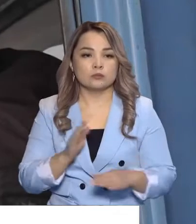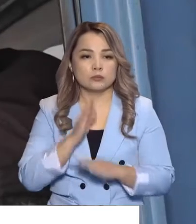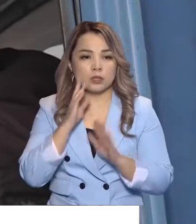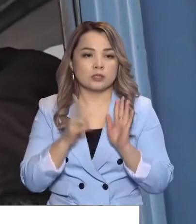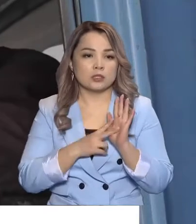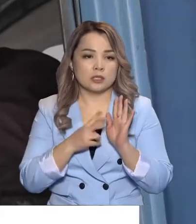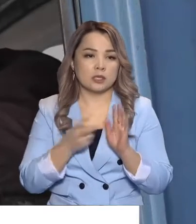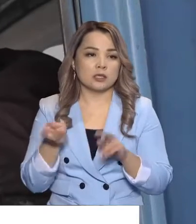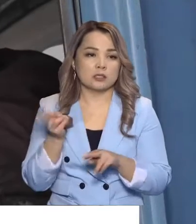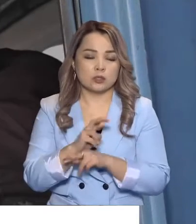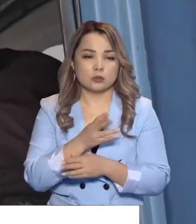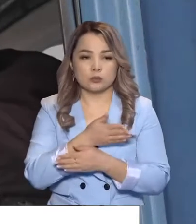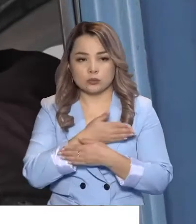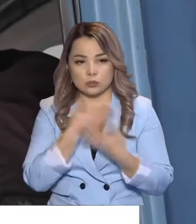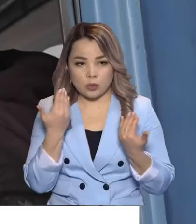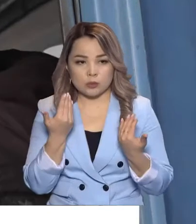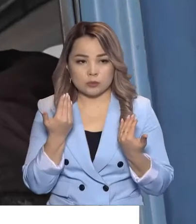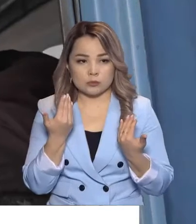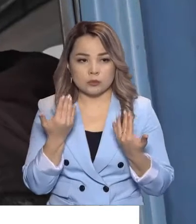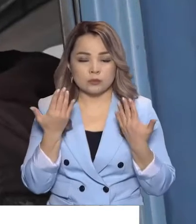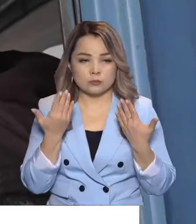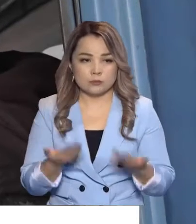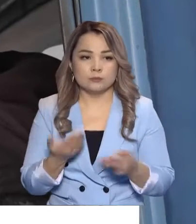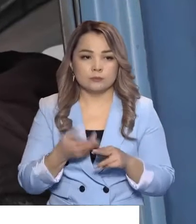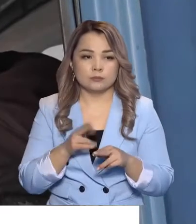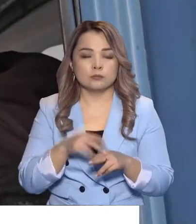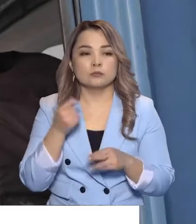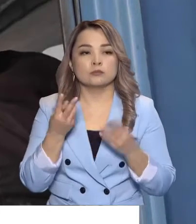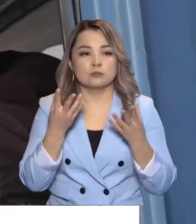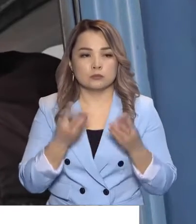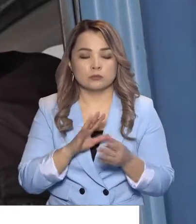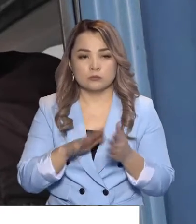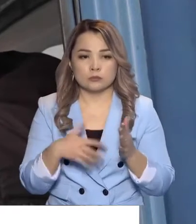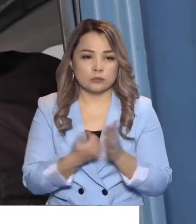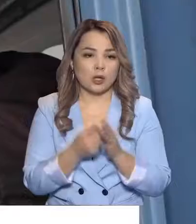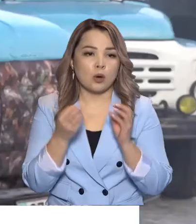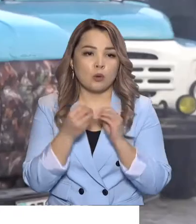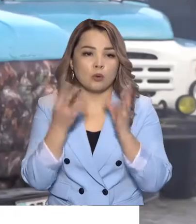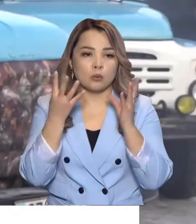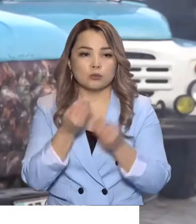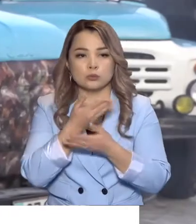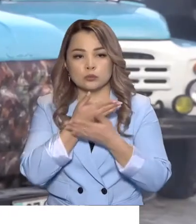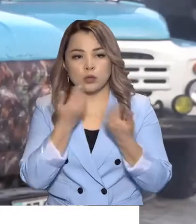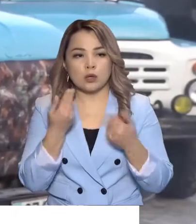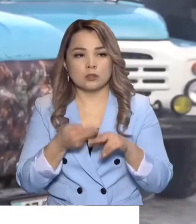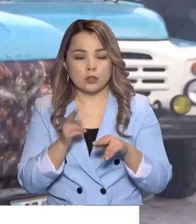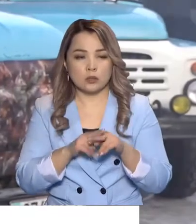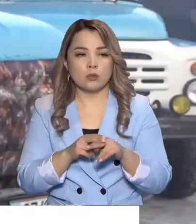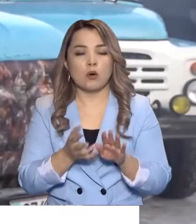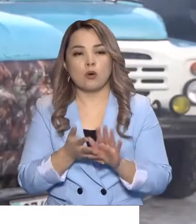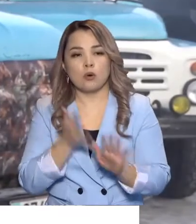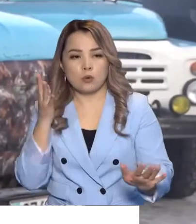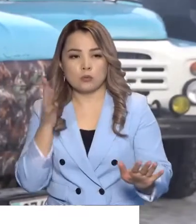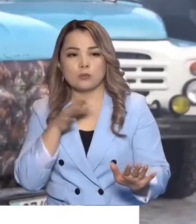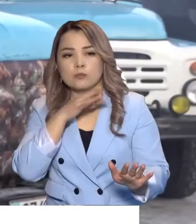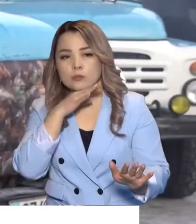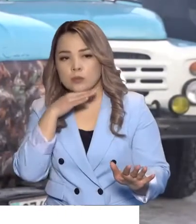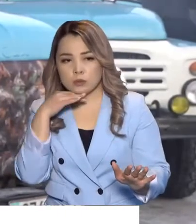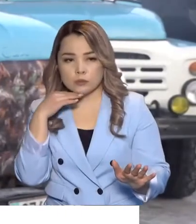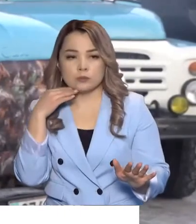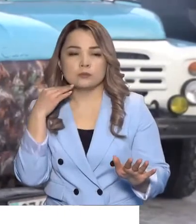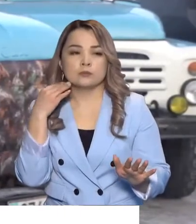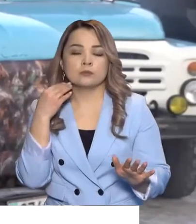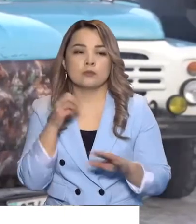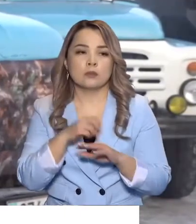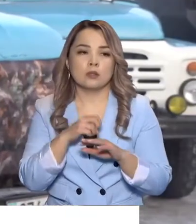келдім. Жоқ міне. Неше күннен бері жоқ? 10 күндей болды уже. Очередь үлкен.